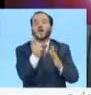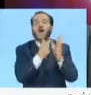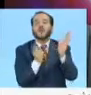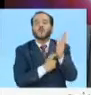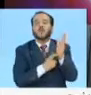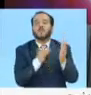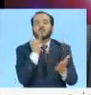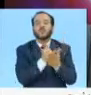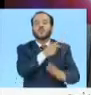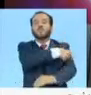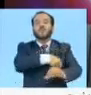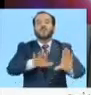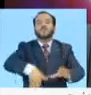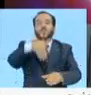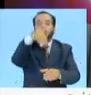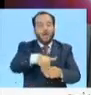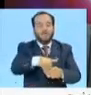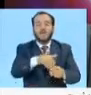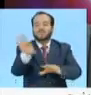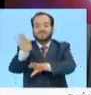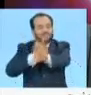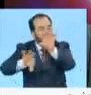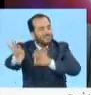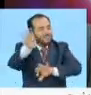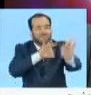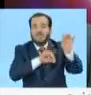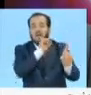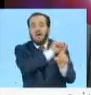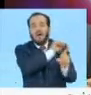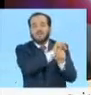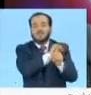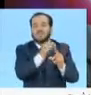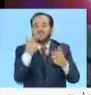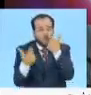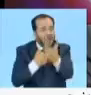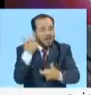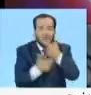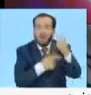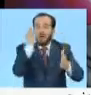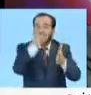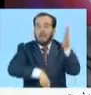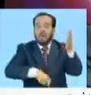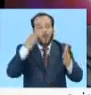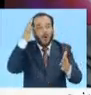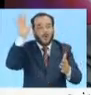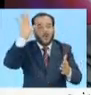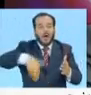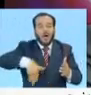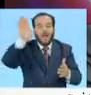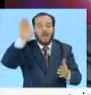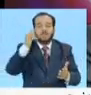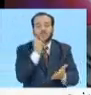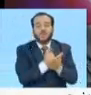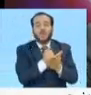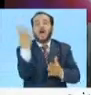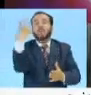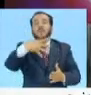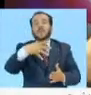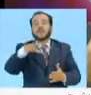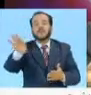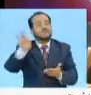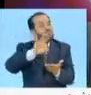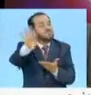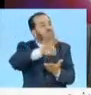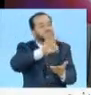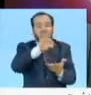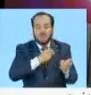تشريعية من مجلسين، المجلس المعين ليس له اختصاص في التشريع. اليوم التشريع محكوم بإرادة الأربعين معين، فأين